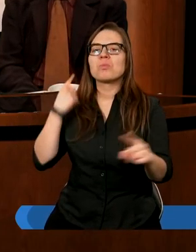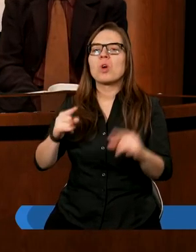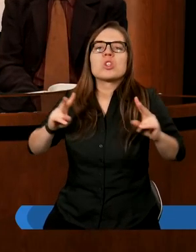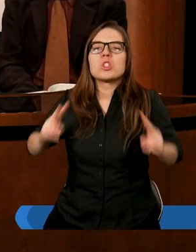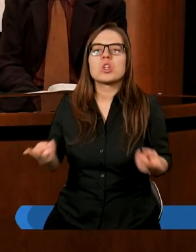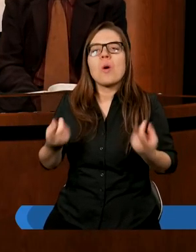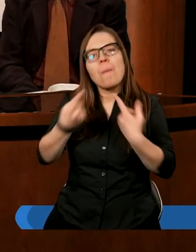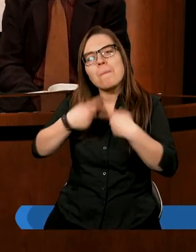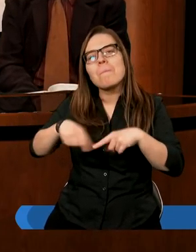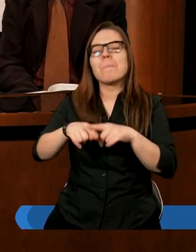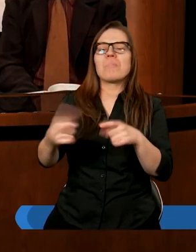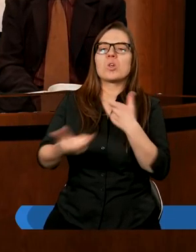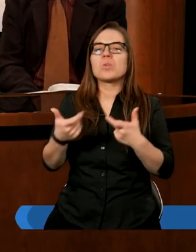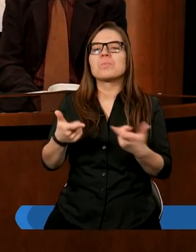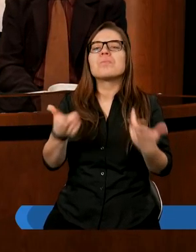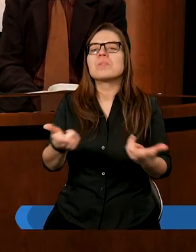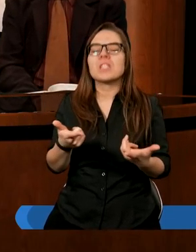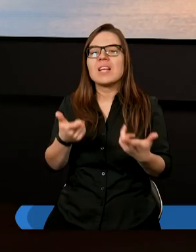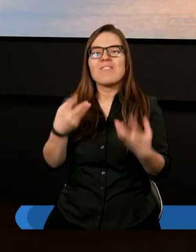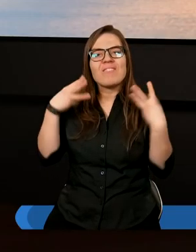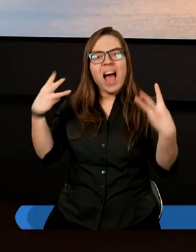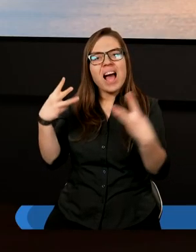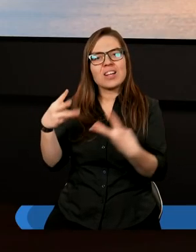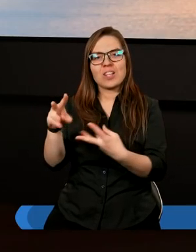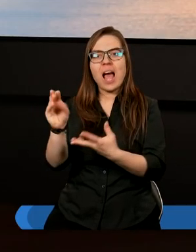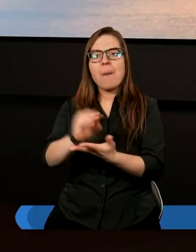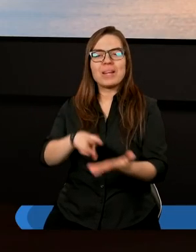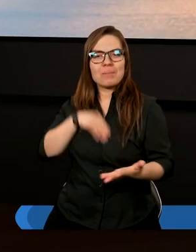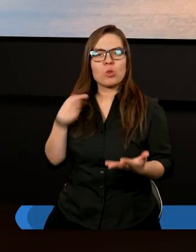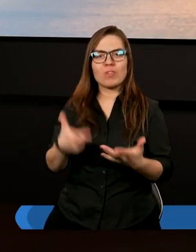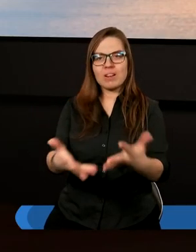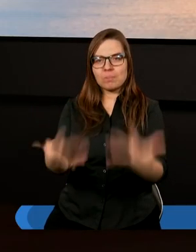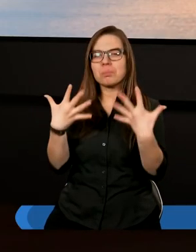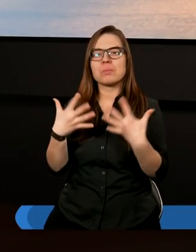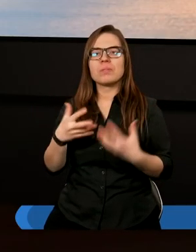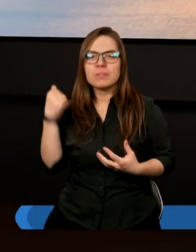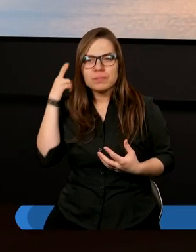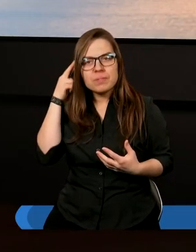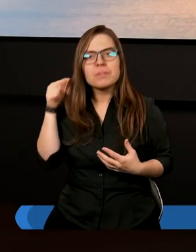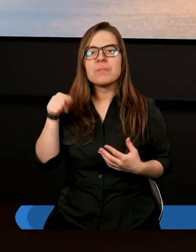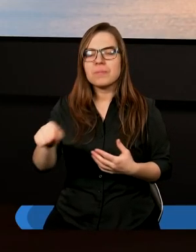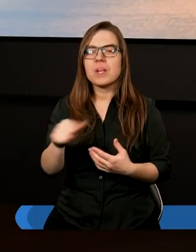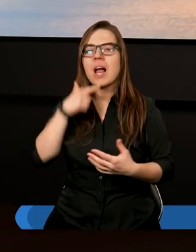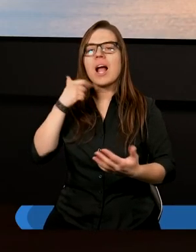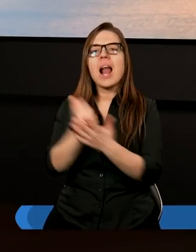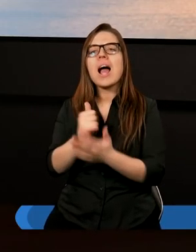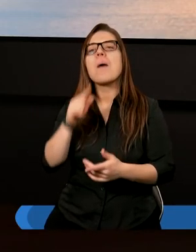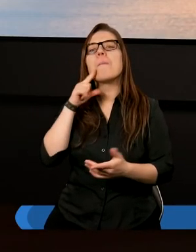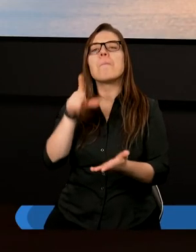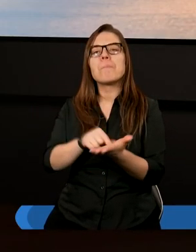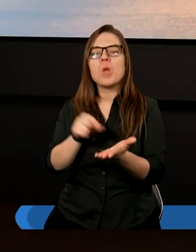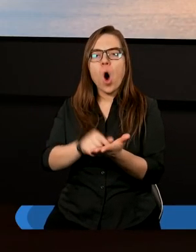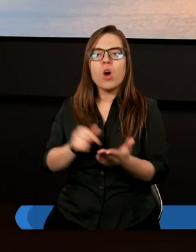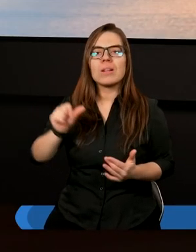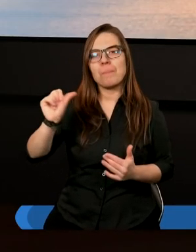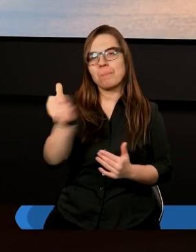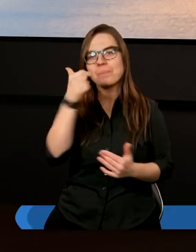pełnić? Bardzo ważny tekst jest z listu Piotra I